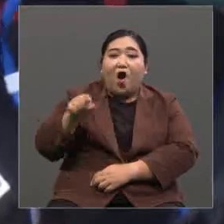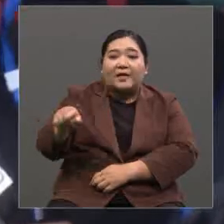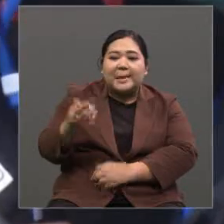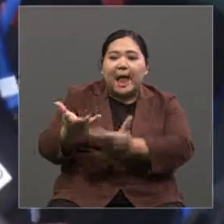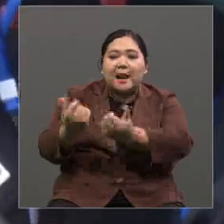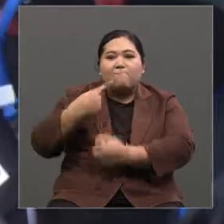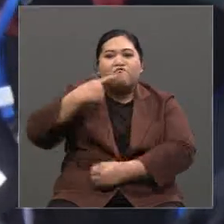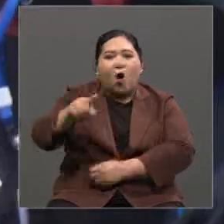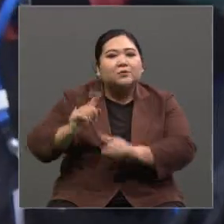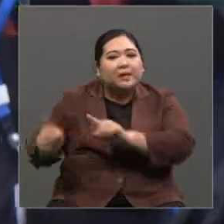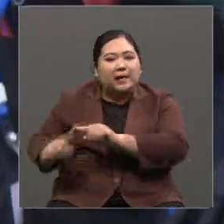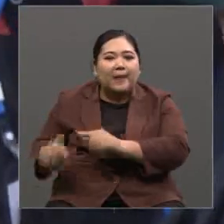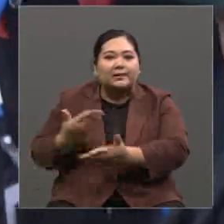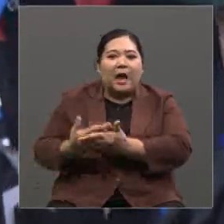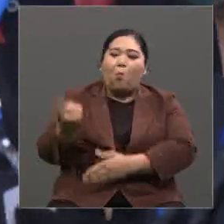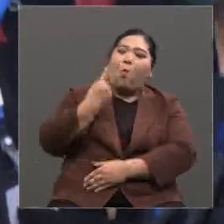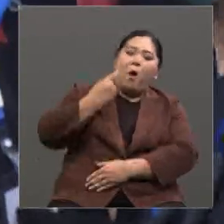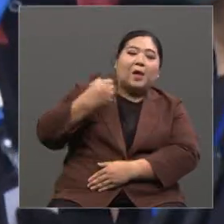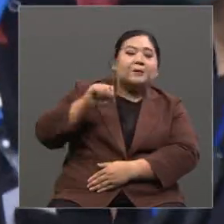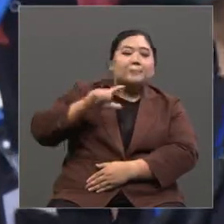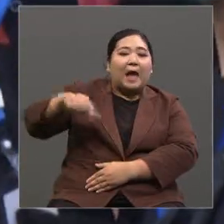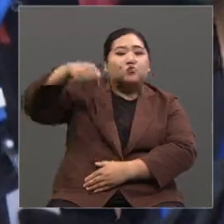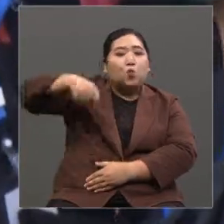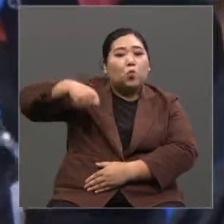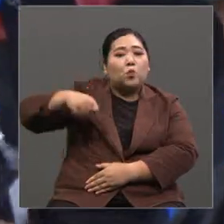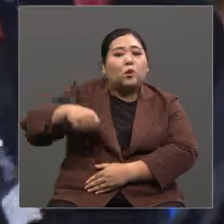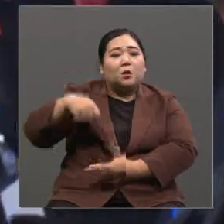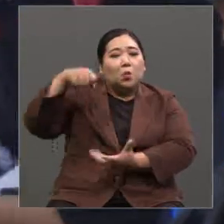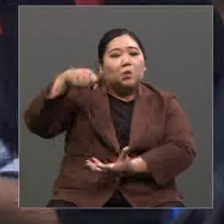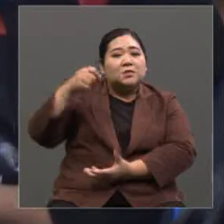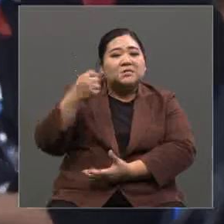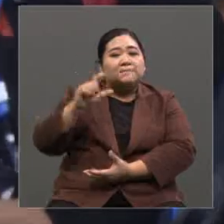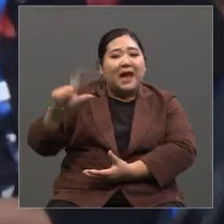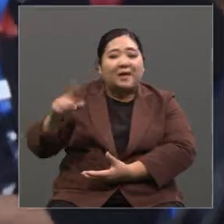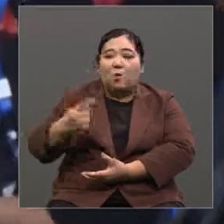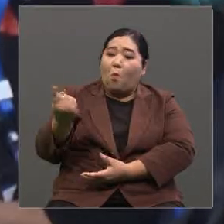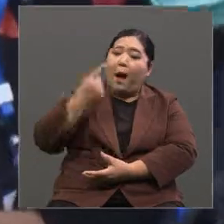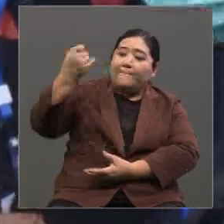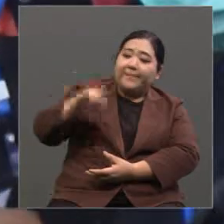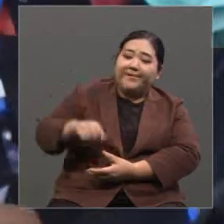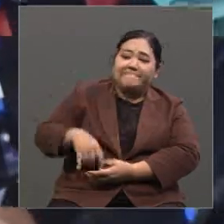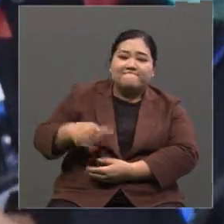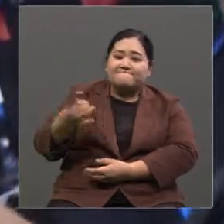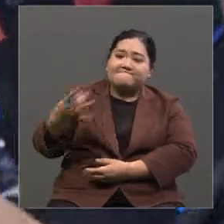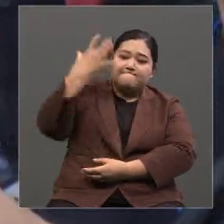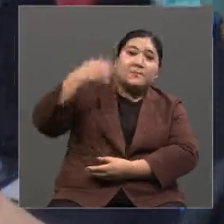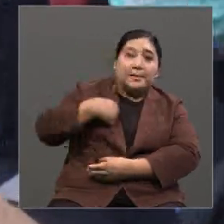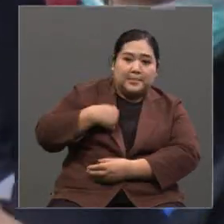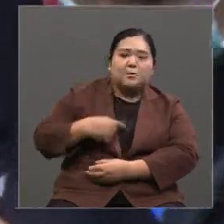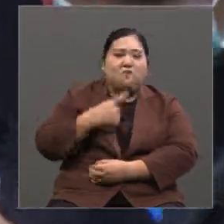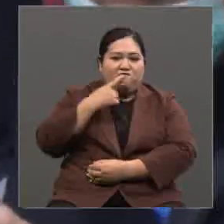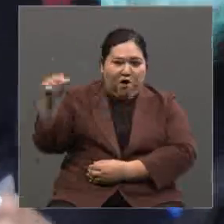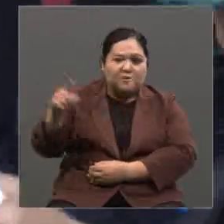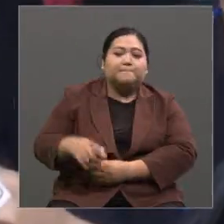ร้องเนี่ยนะครับที่กล่าวหาว่ารับเงิน 10ล้านบาทที่อยู่ในถุงเนื่องจากเข้าข่ายหมิ่นประมาทส่วนที่มีการนำเสนอเอกสาร